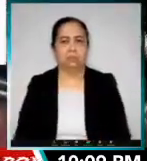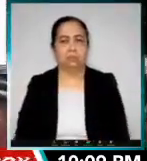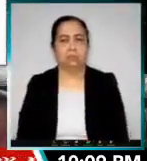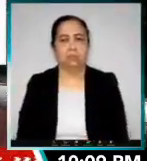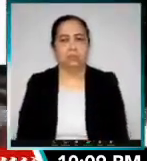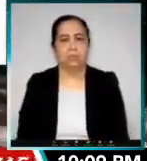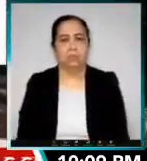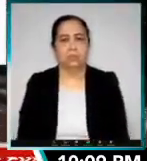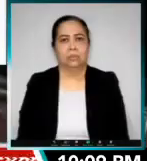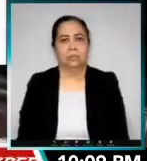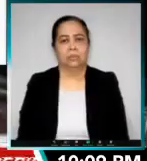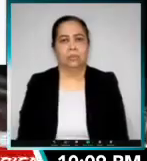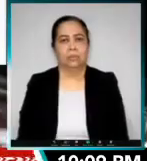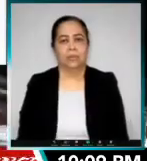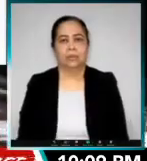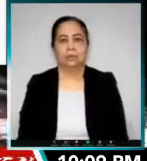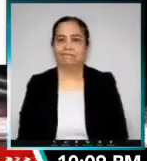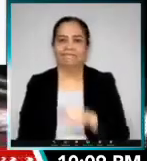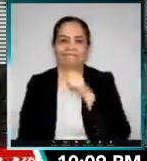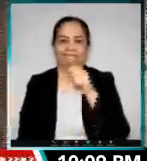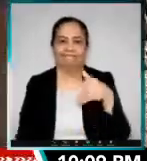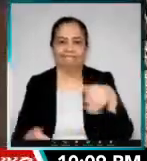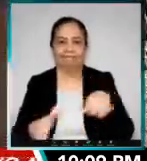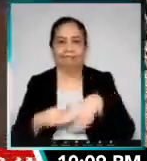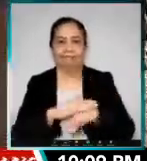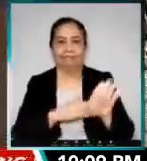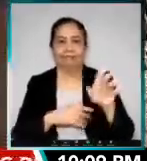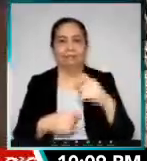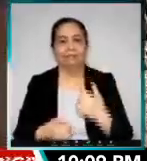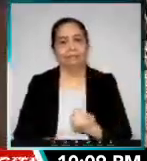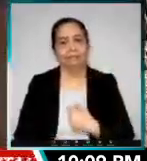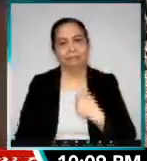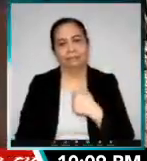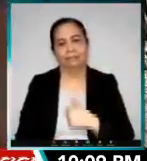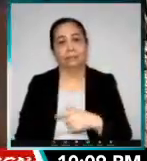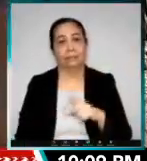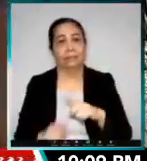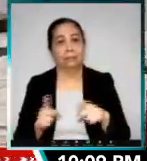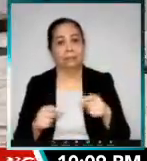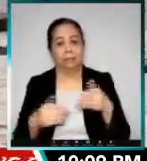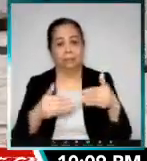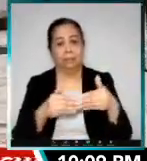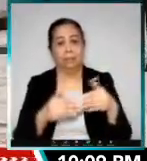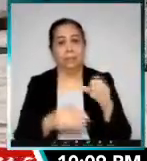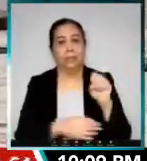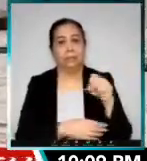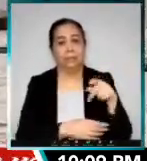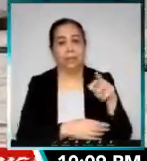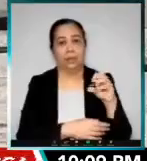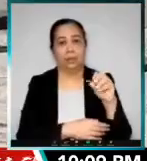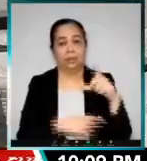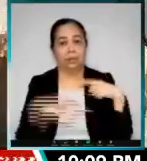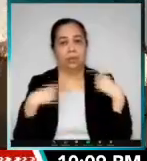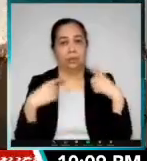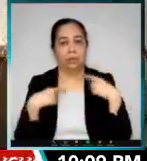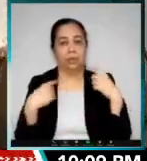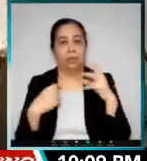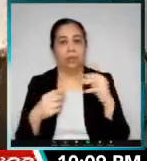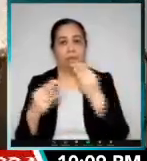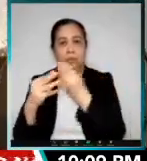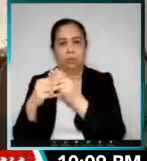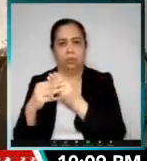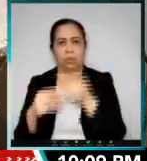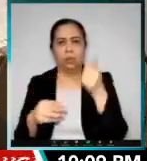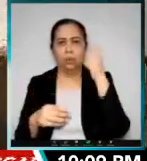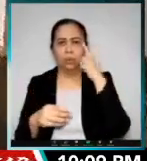hindi rin po kayo makakapasok dahil po may mata. Pero sa boundary ng San Pedro, Laguna at Muntinlupa, aakalain mong hindi umiira lang